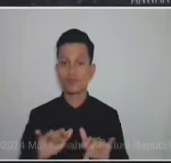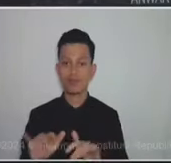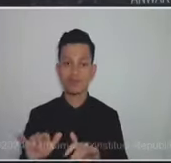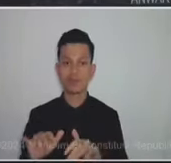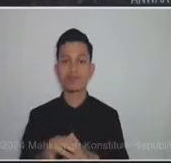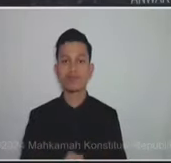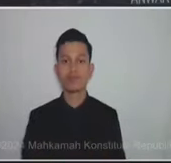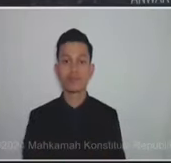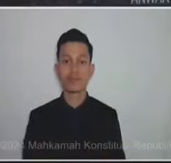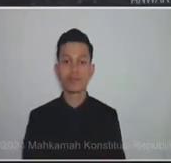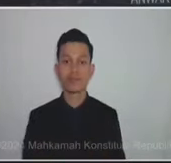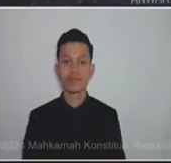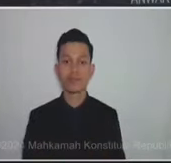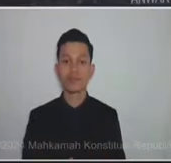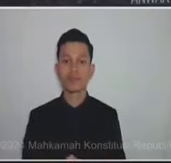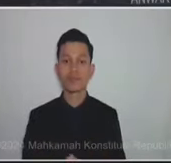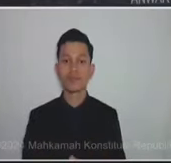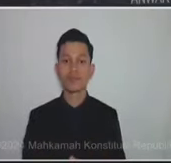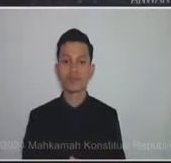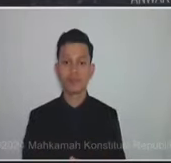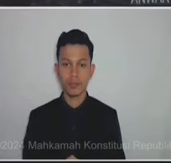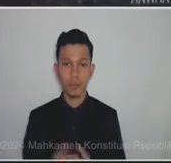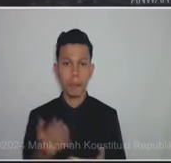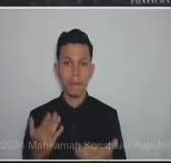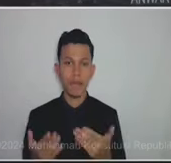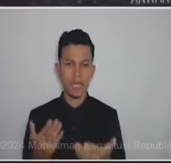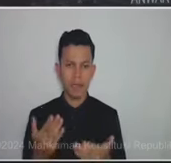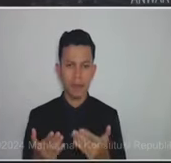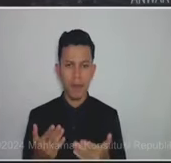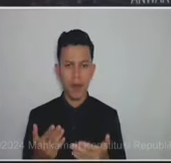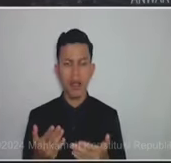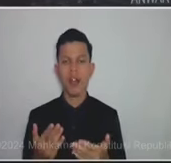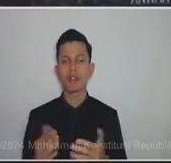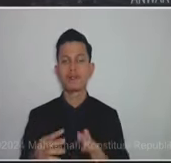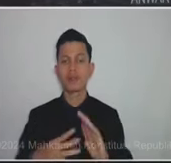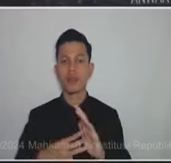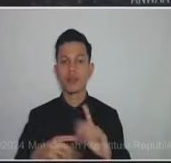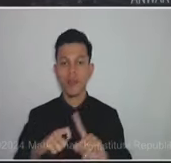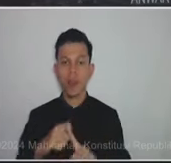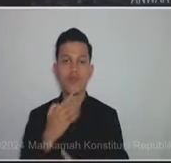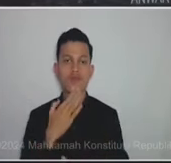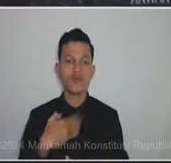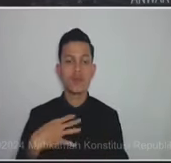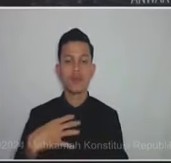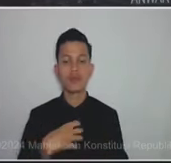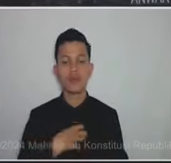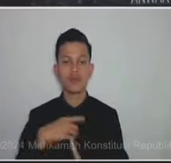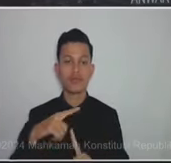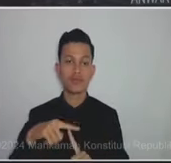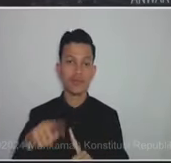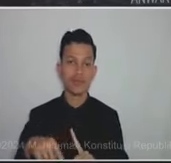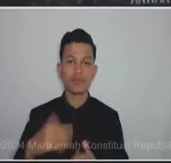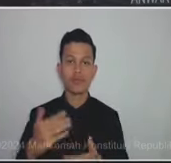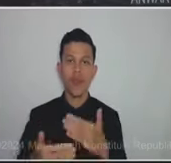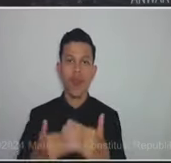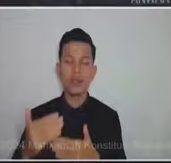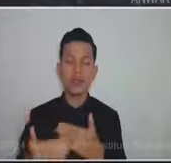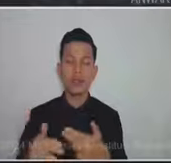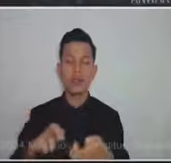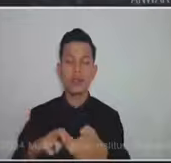seterusnya menimbang bahwa oleh karena mahkamah berwenang mengadili permohonan aku dan para